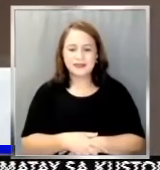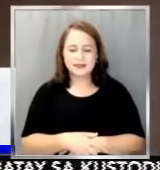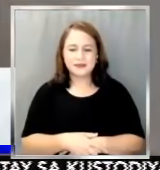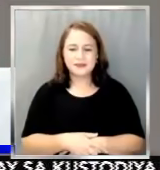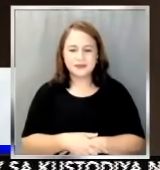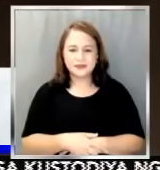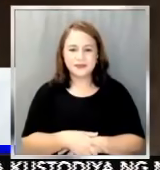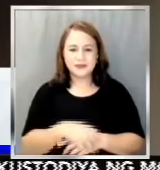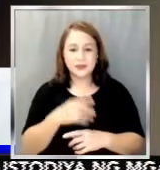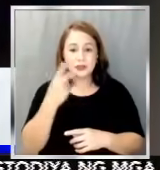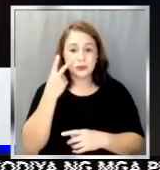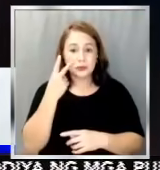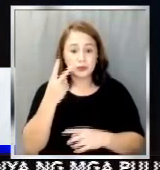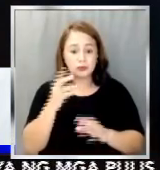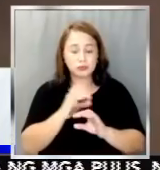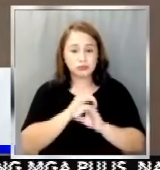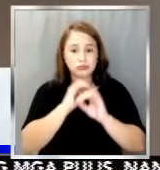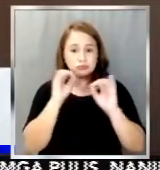Palatawa!